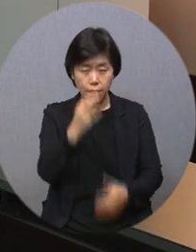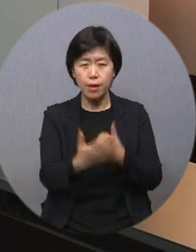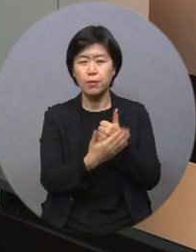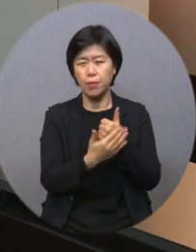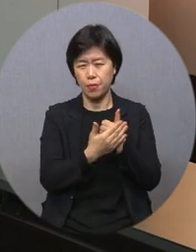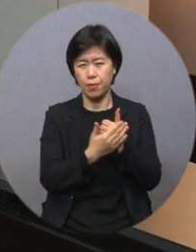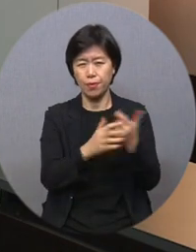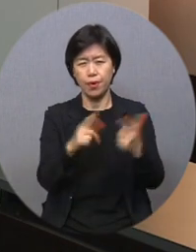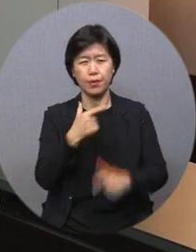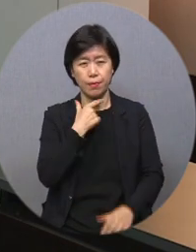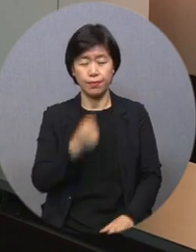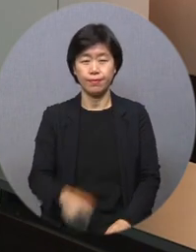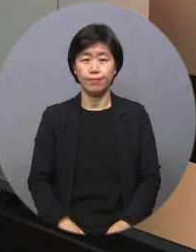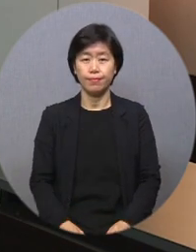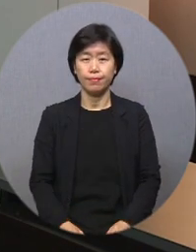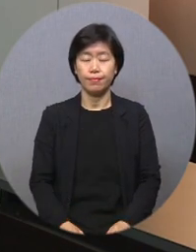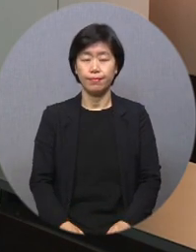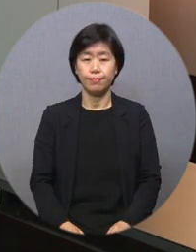좋을 것 같습니다.